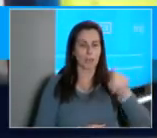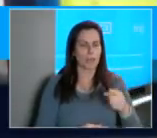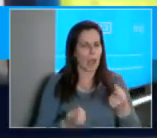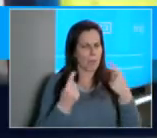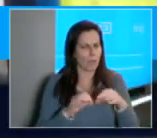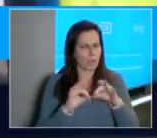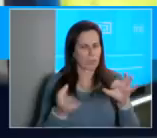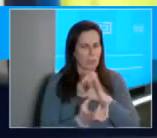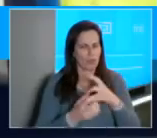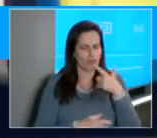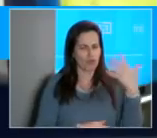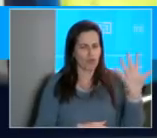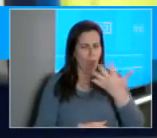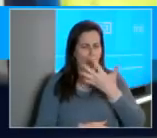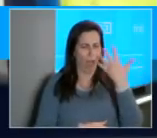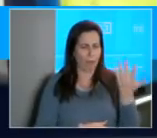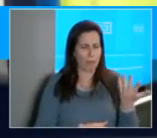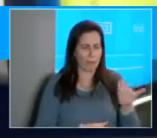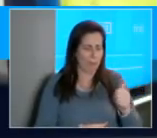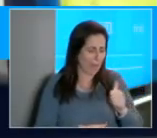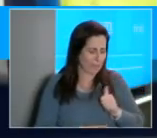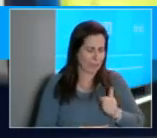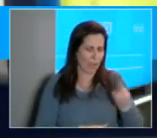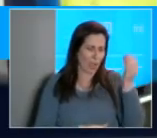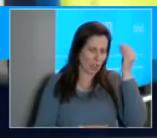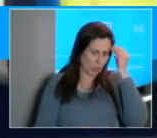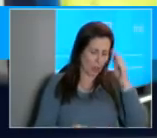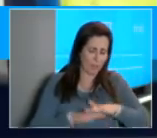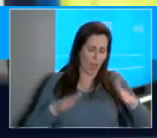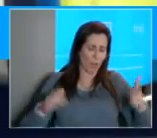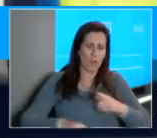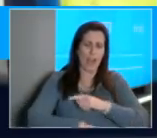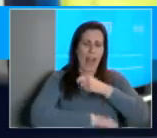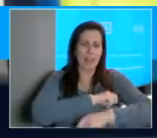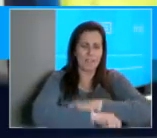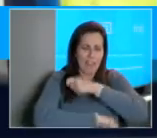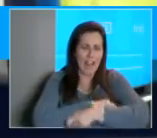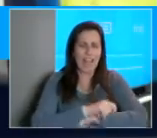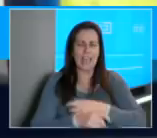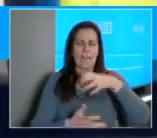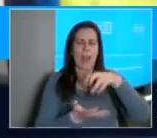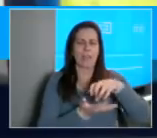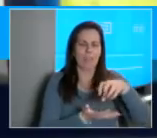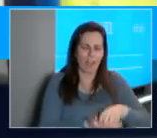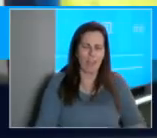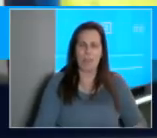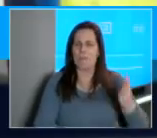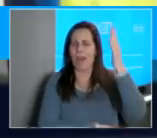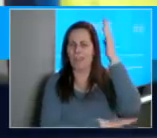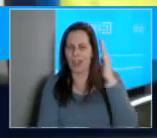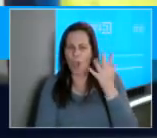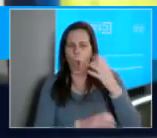מאיפה זה צץ? הרי שנים כולנו מהצבא זוכרים את הדוכנים האלה בתחנות,